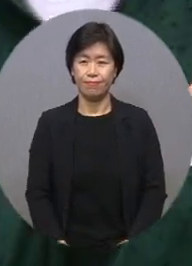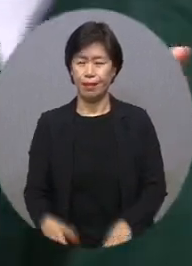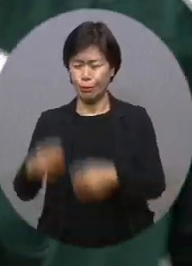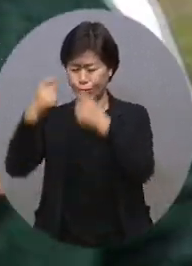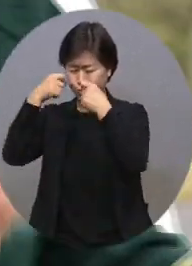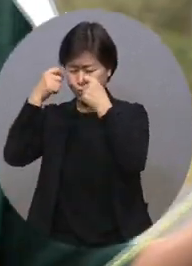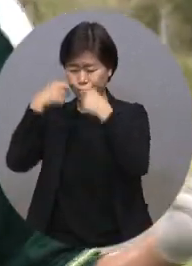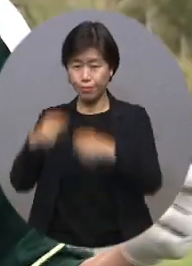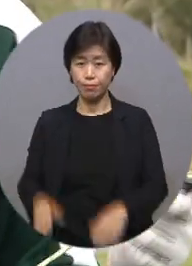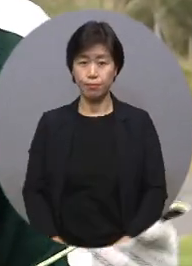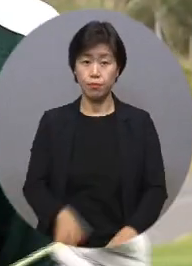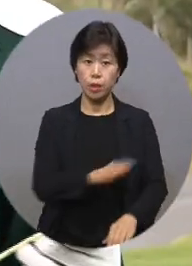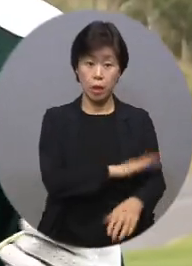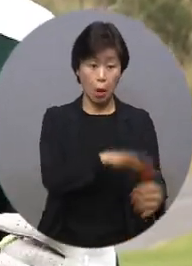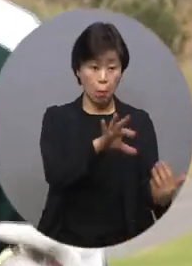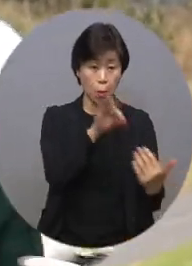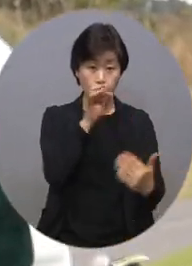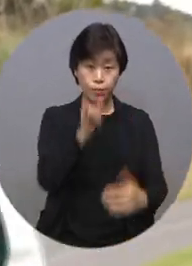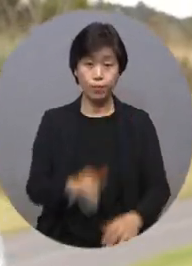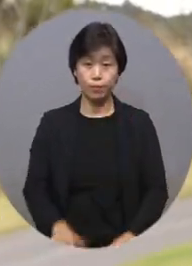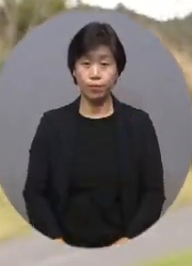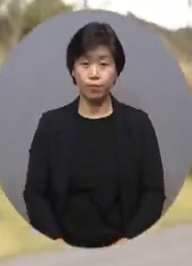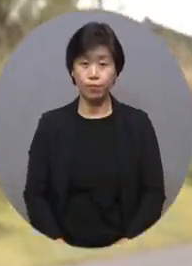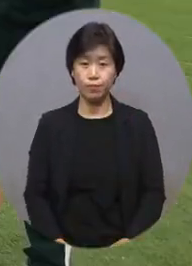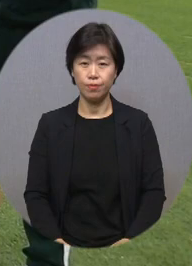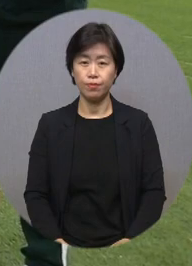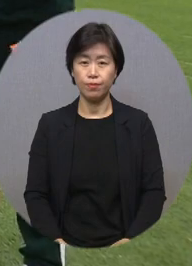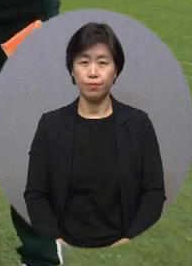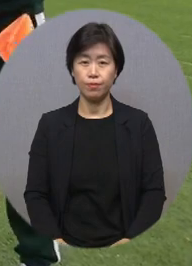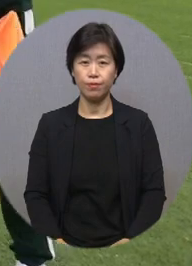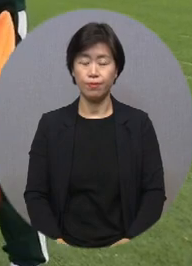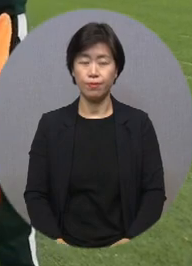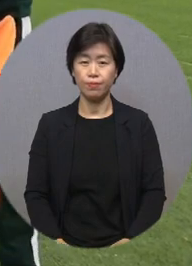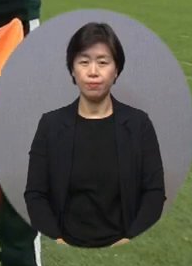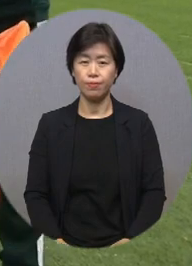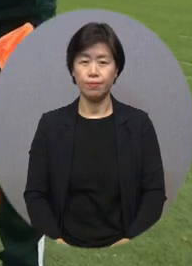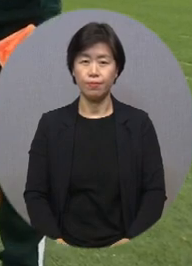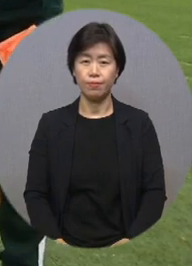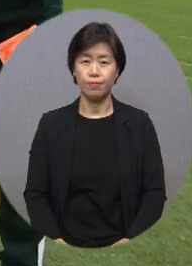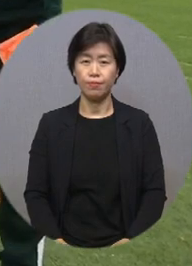아니 근데 언니 그린에 못 올릴 수도 있잖아. 맞아, 맞아, 맞아, 맞아.